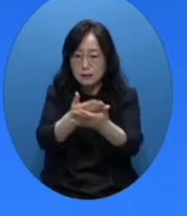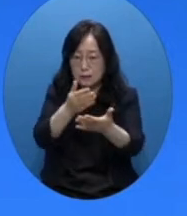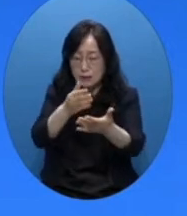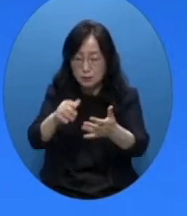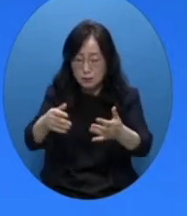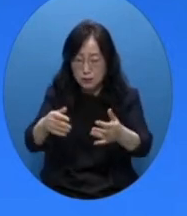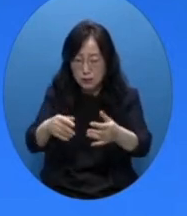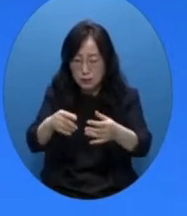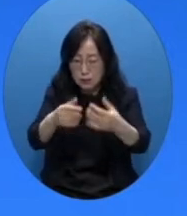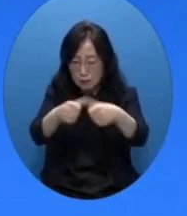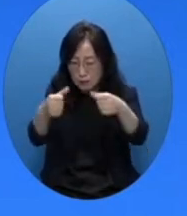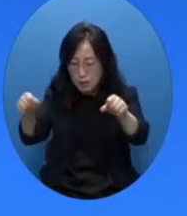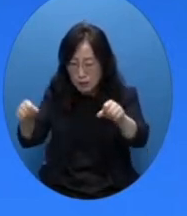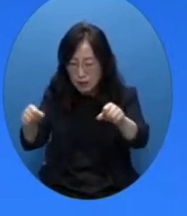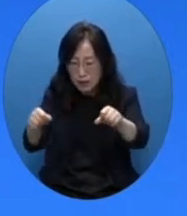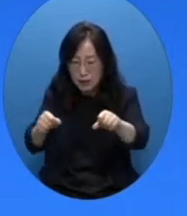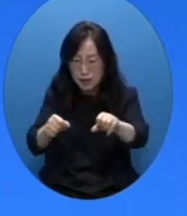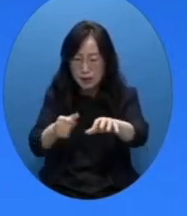부서져서